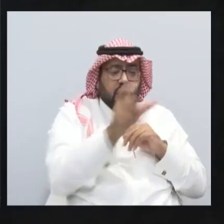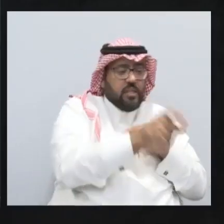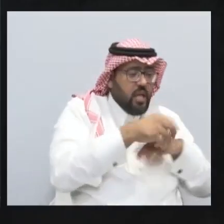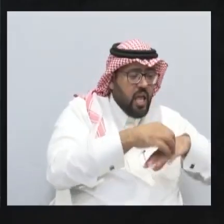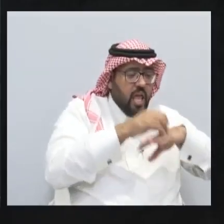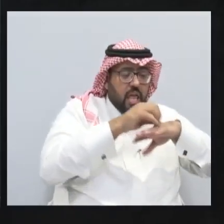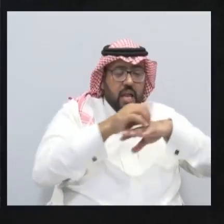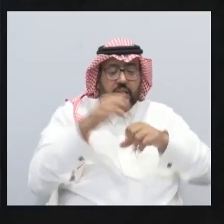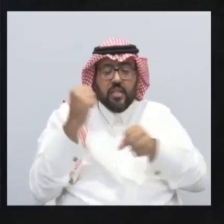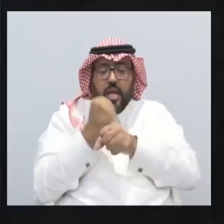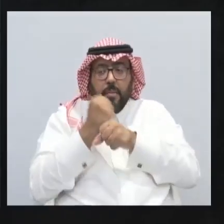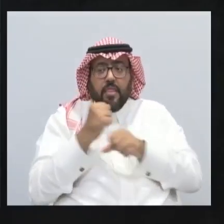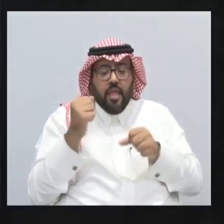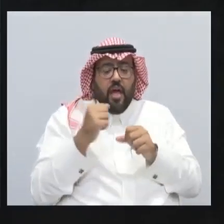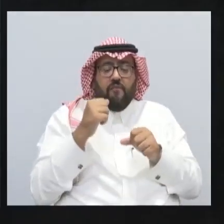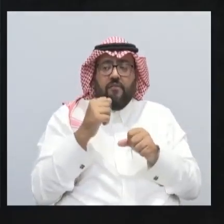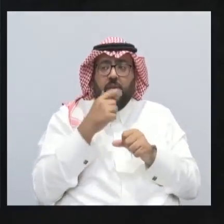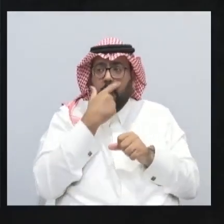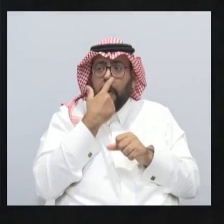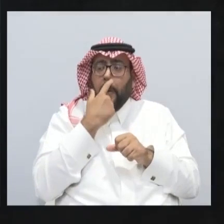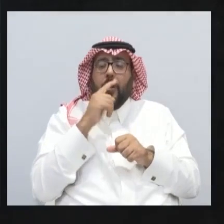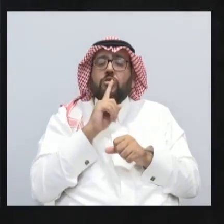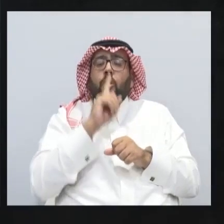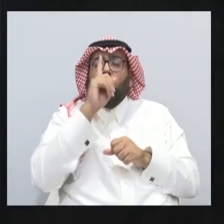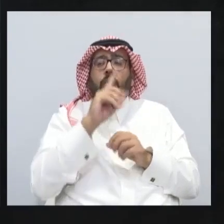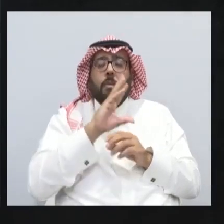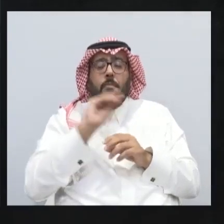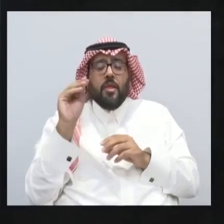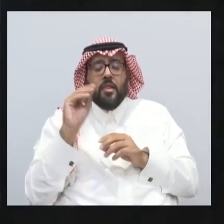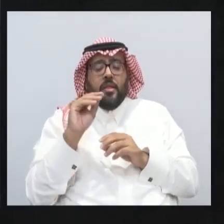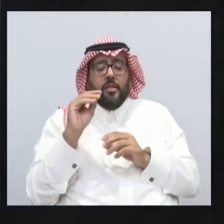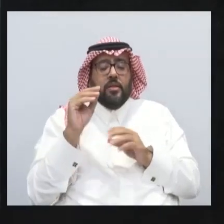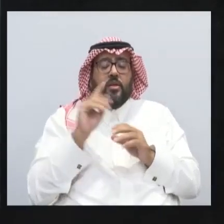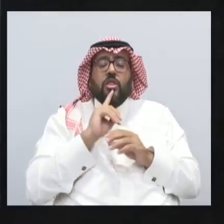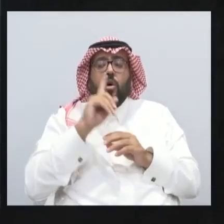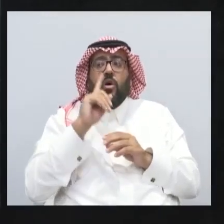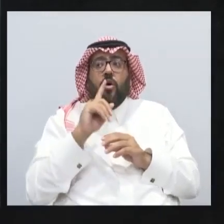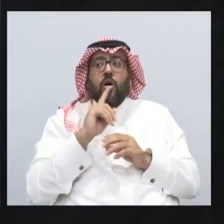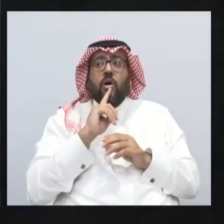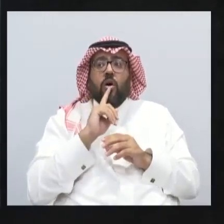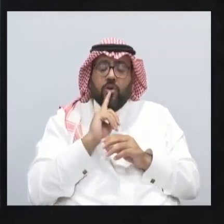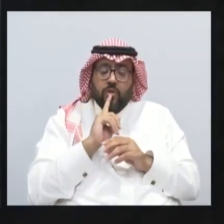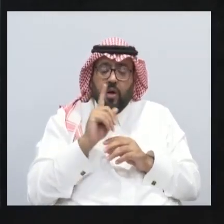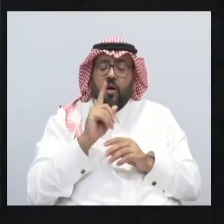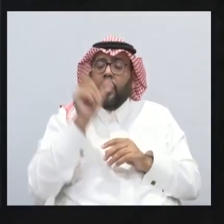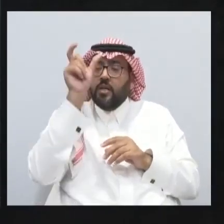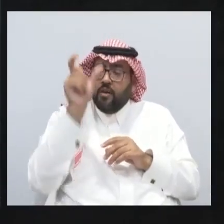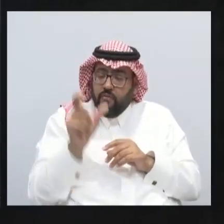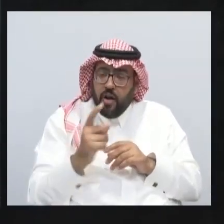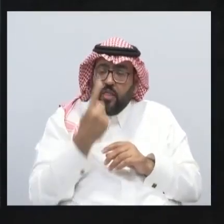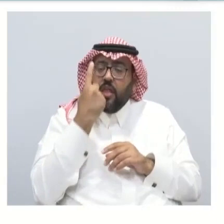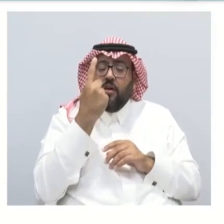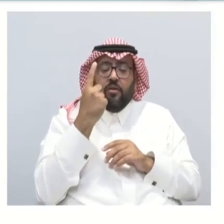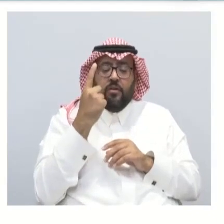باعمال العباد وكلمه توحيد نفس ما كان معنا في توحيد الربوبيه فنقول افراد ايضا